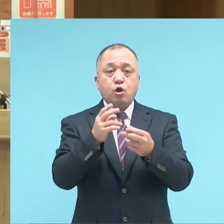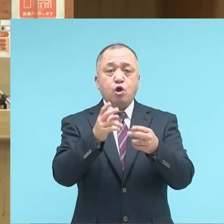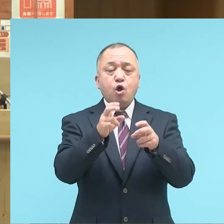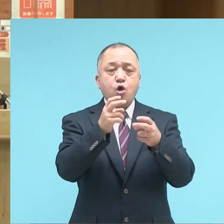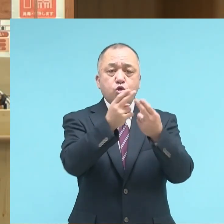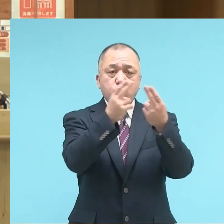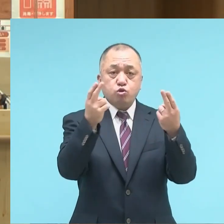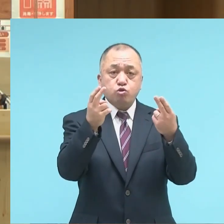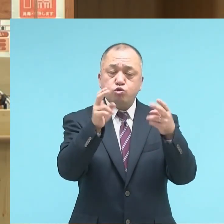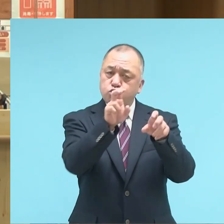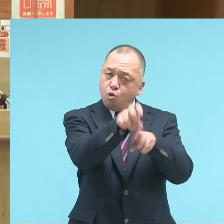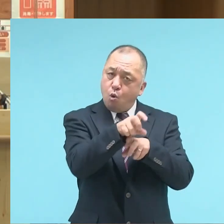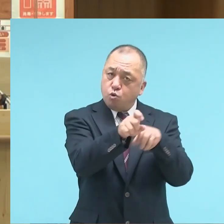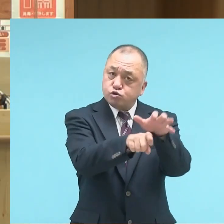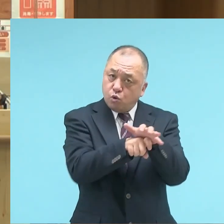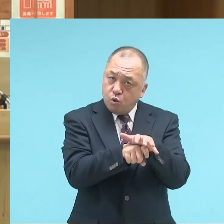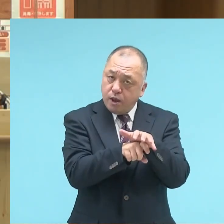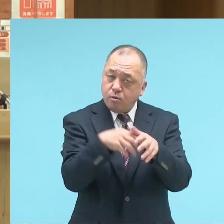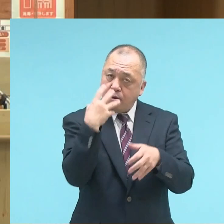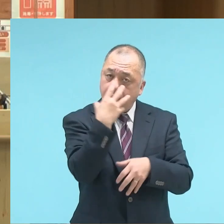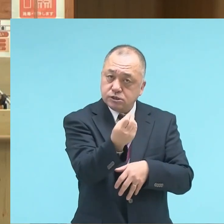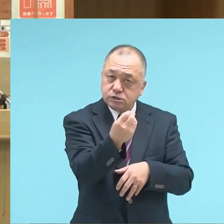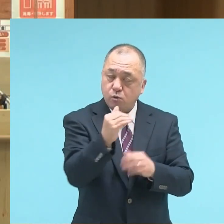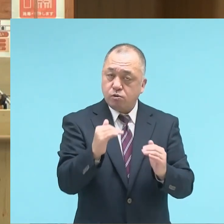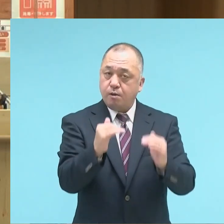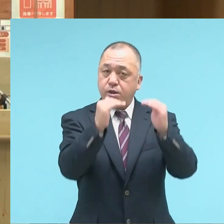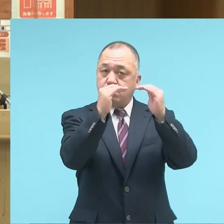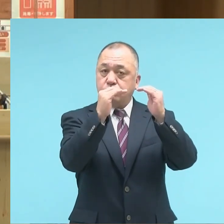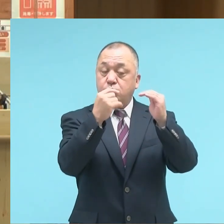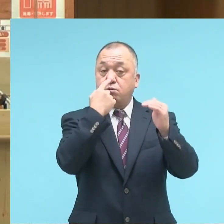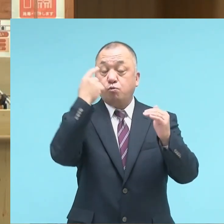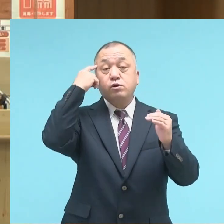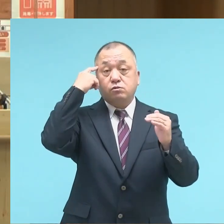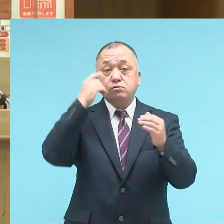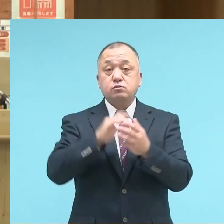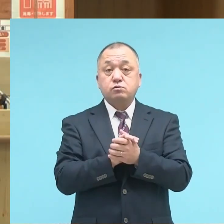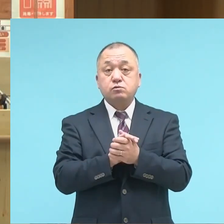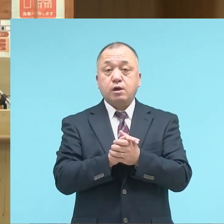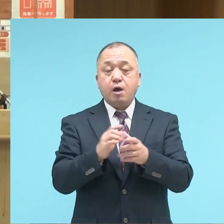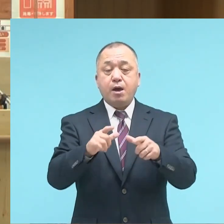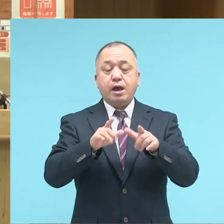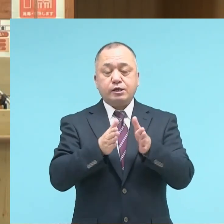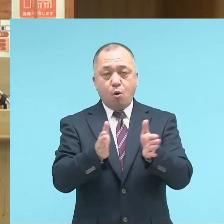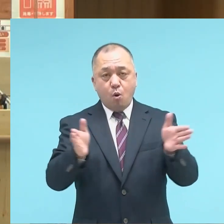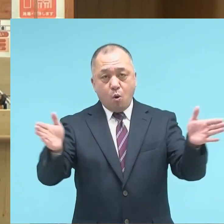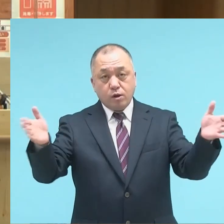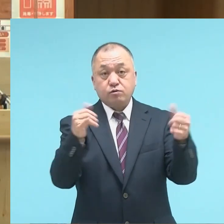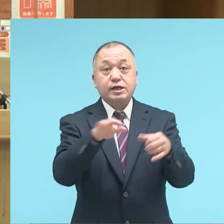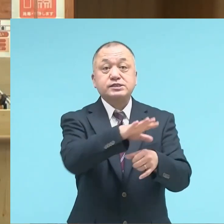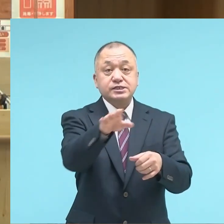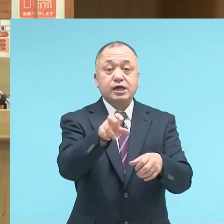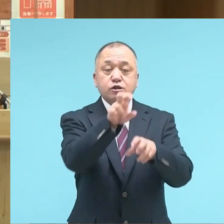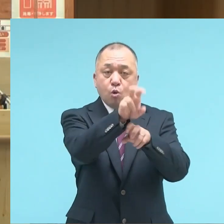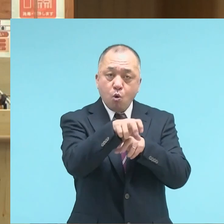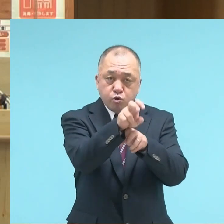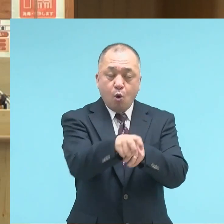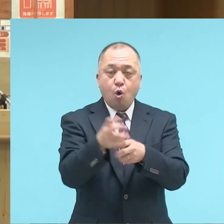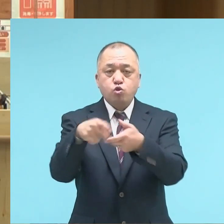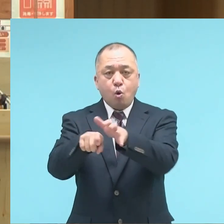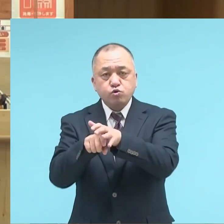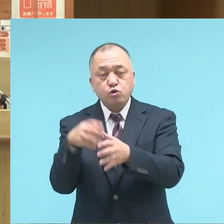は高まっているというふうに我々捉えてまして、幅広い方々に農業、農村の魅力、これを発信